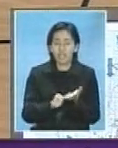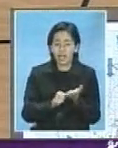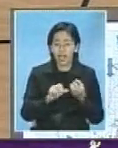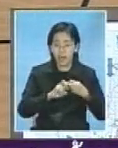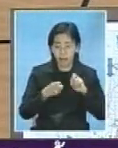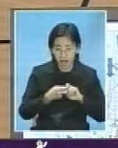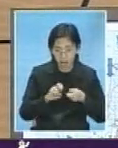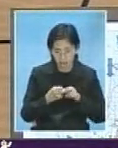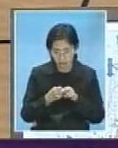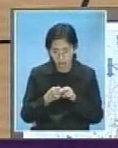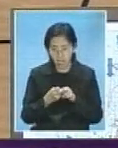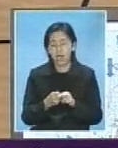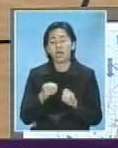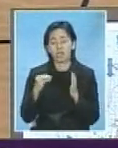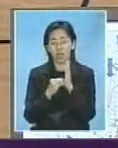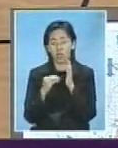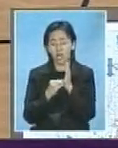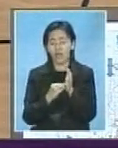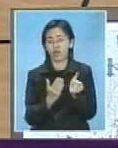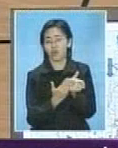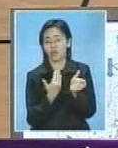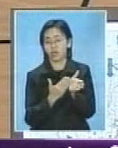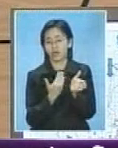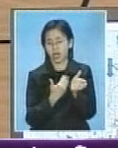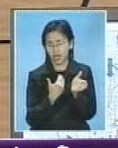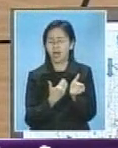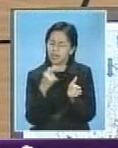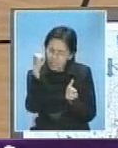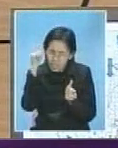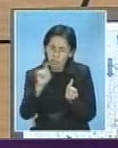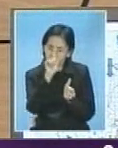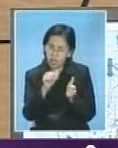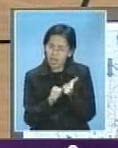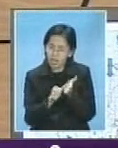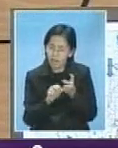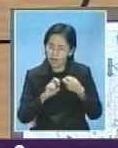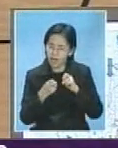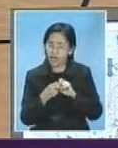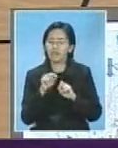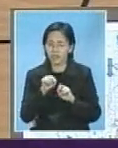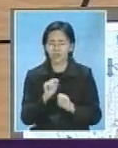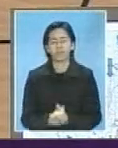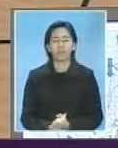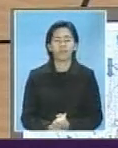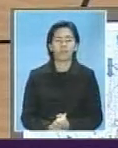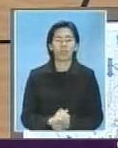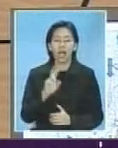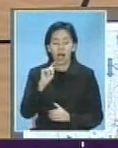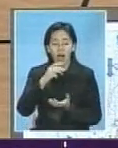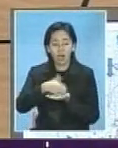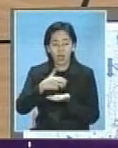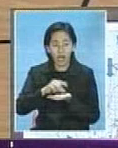ในซีกฝั่งตะวันตกในวันถัดไปคือวันที่3พฤศจิกายนนั้นเนี่ยนะครับ ก็ได้มีการให้ข่าวอีกครั้งห